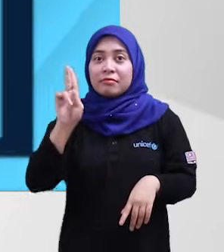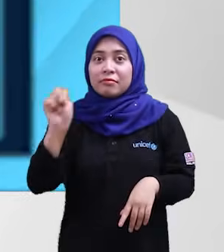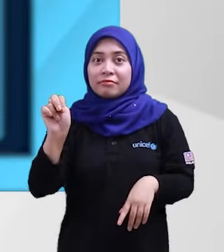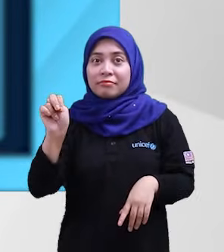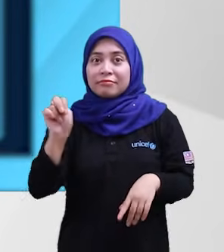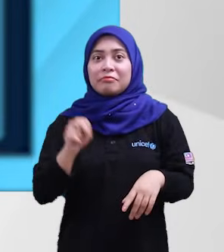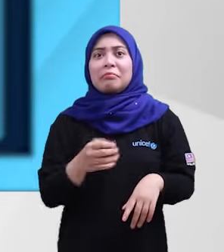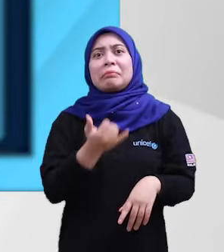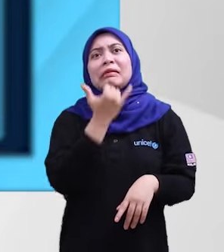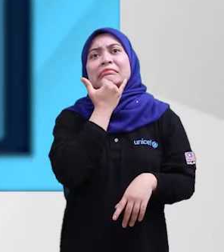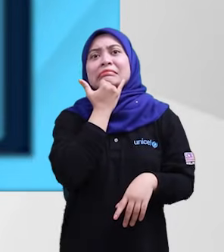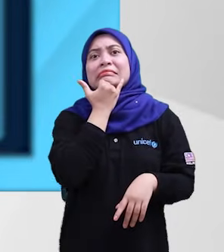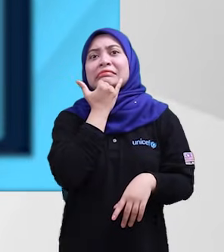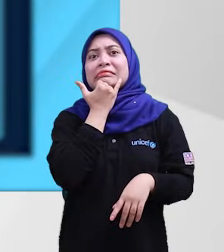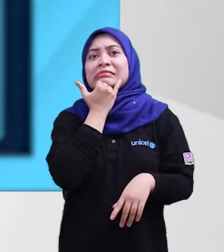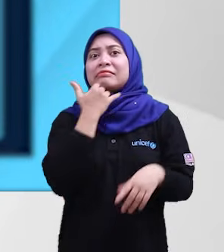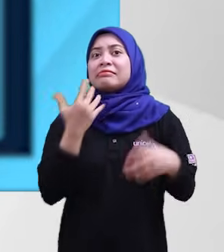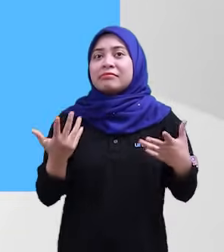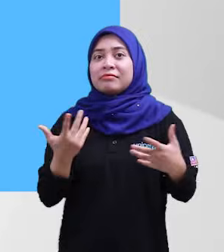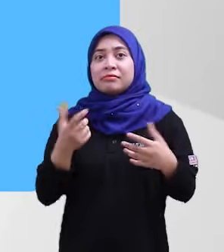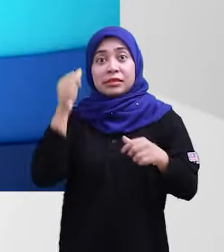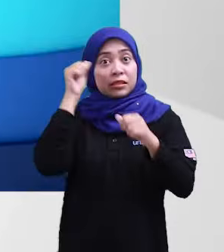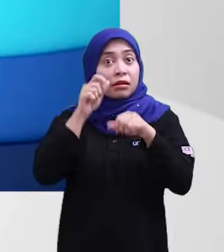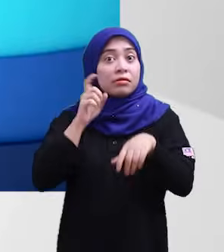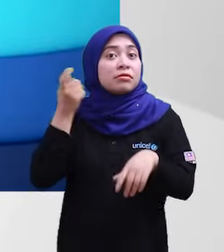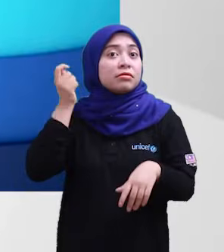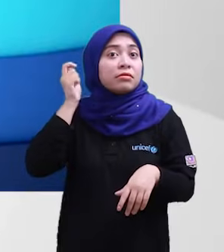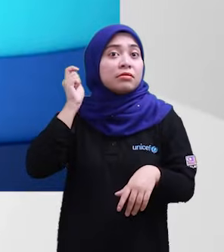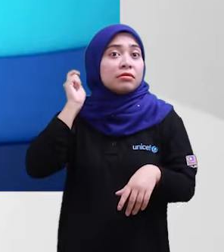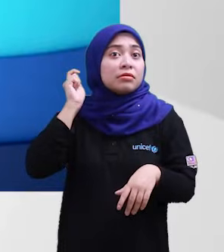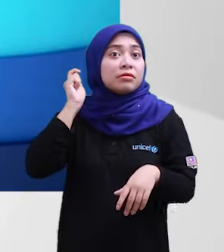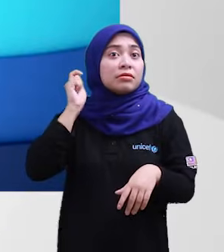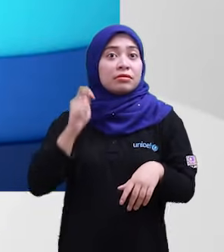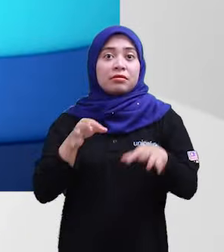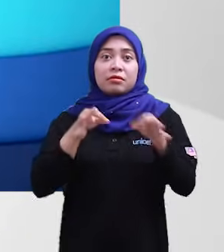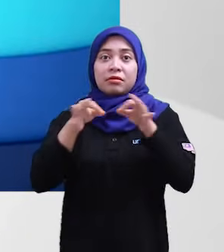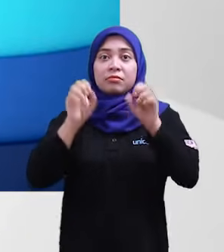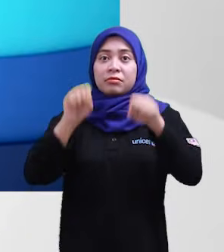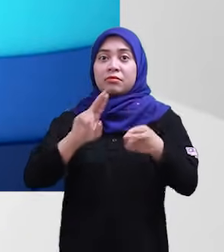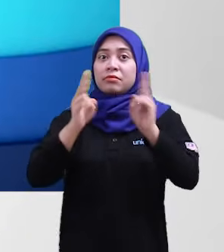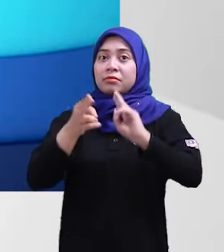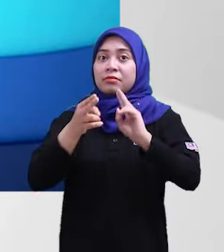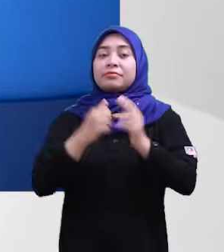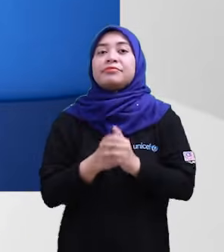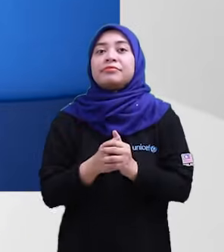run. Alamak, error! Okey, ingat tak masa penjelasan pemboleh ubah tadi?